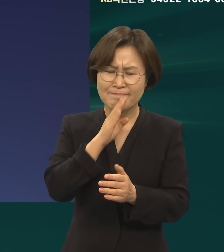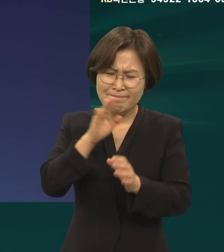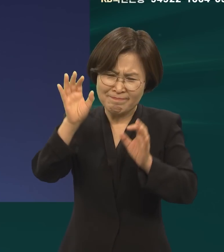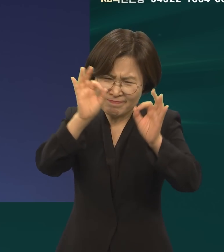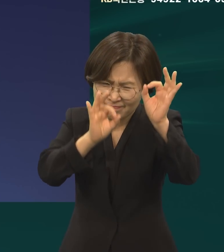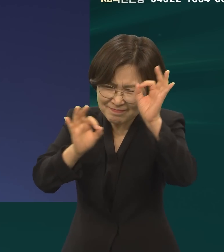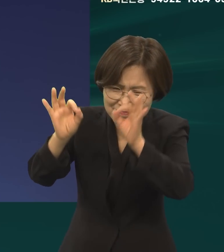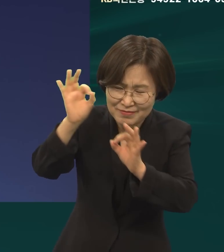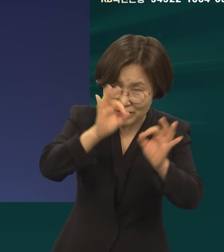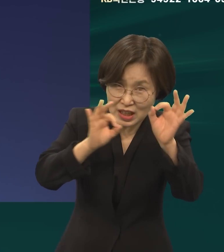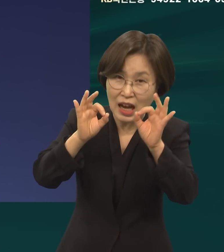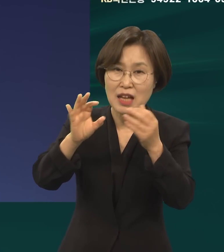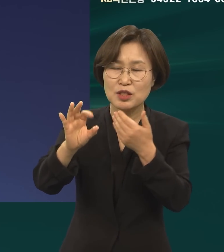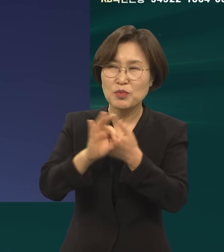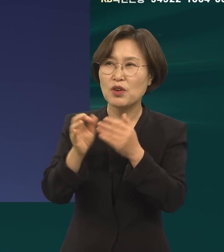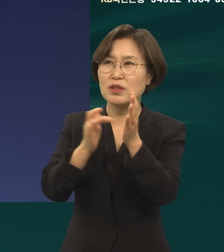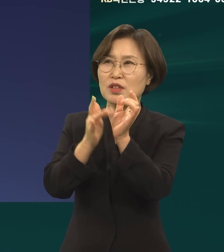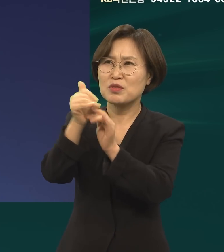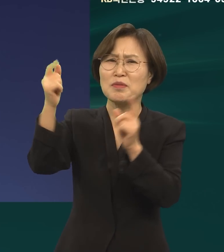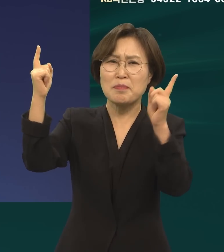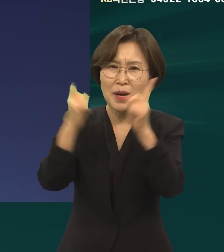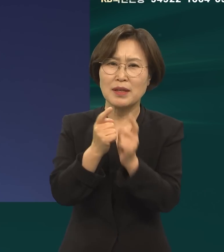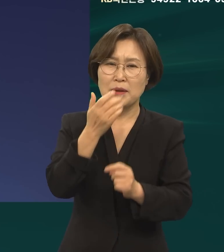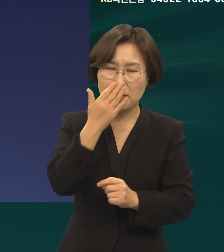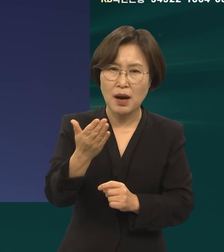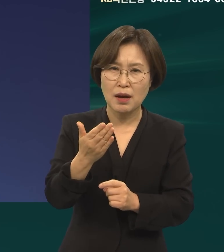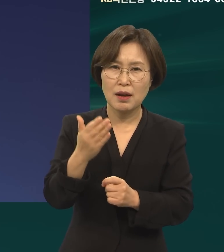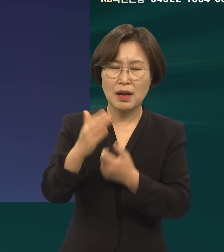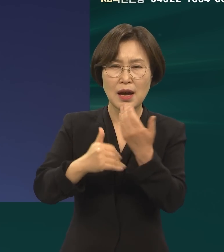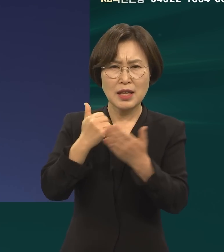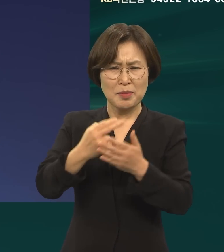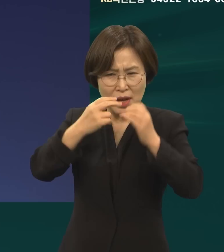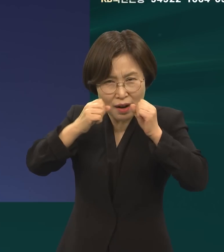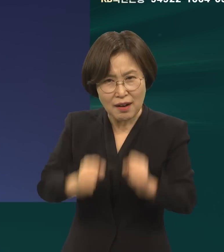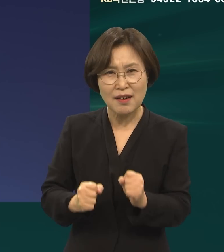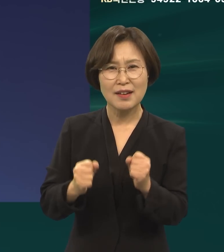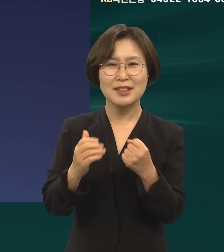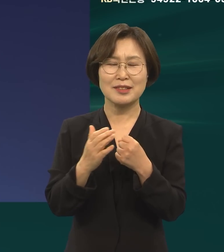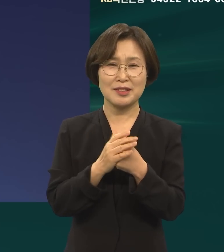찾으면 나를 만나리라. 왜? 하나님은 시퍼렇게 살아계시기 때문입니다.